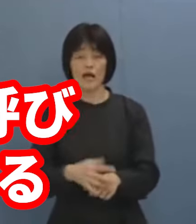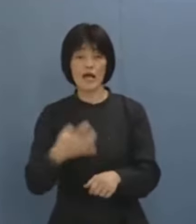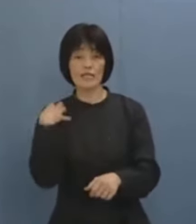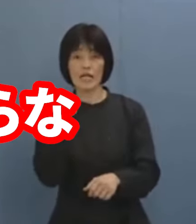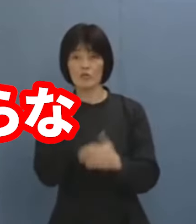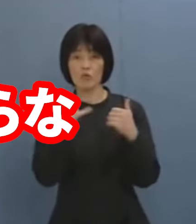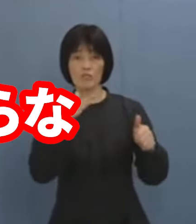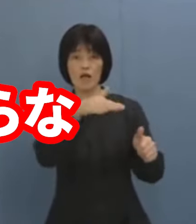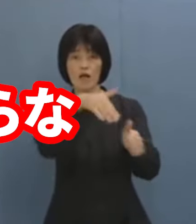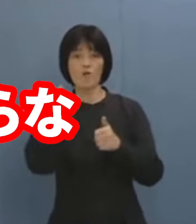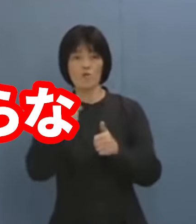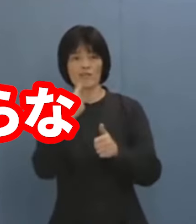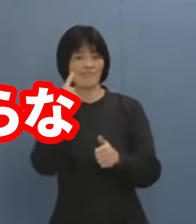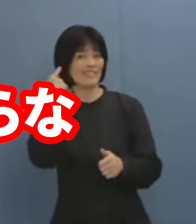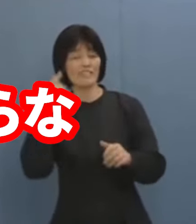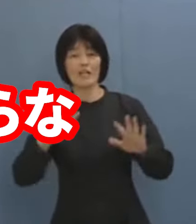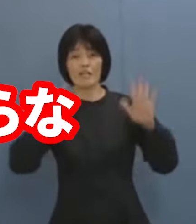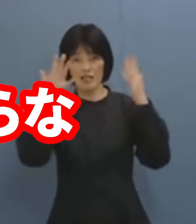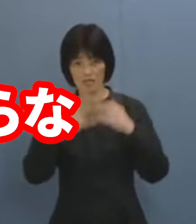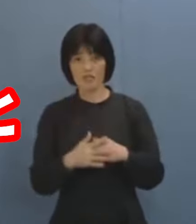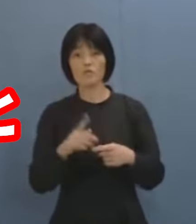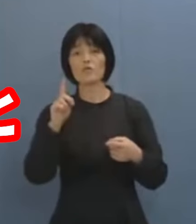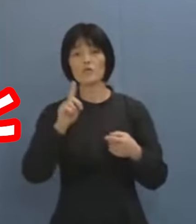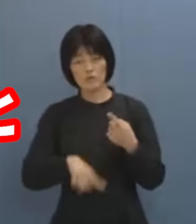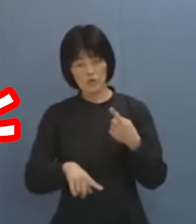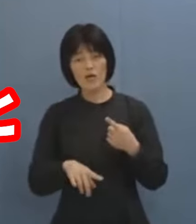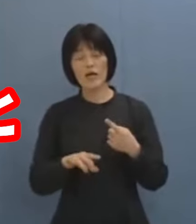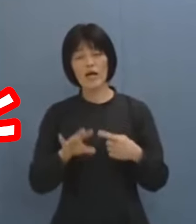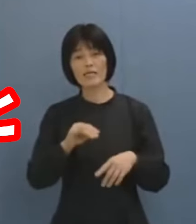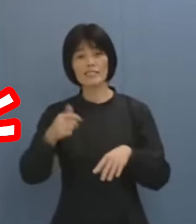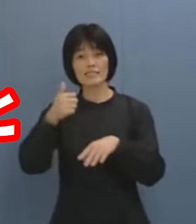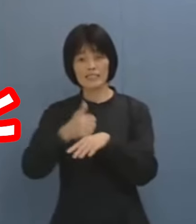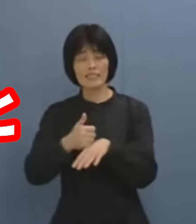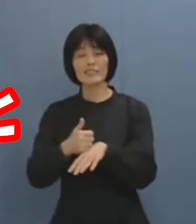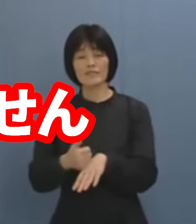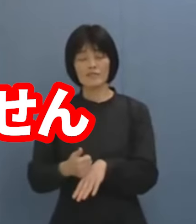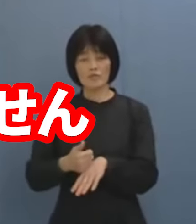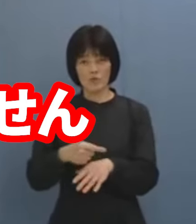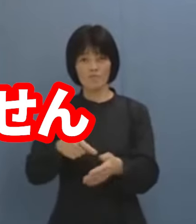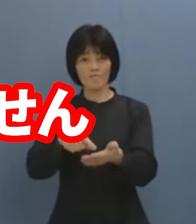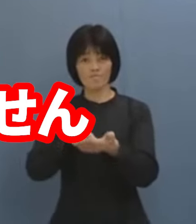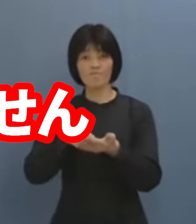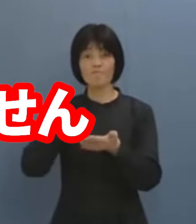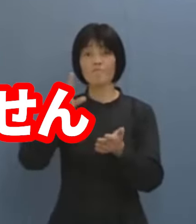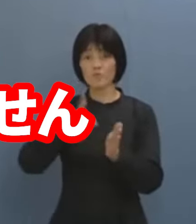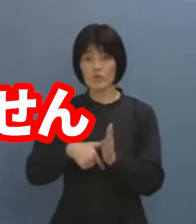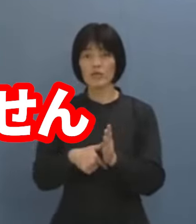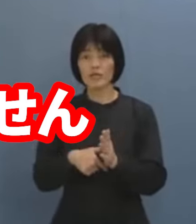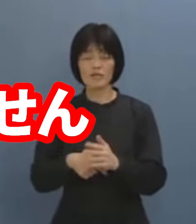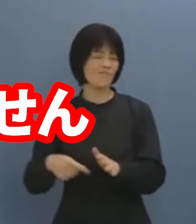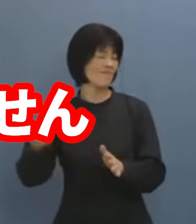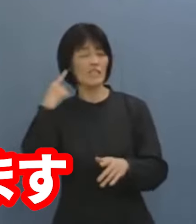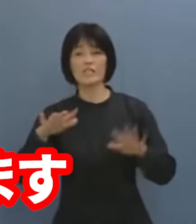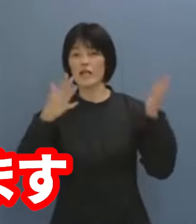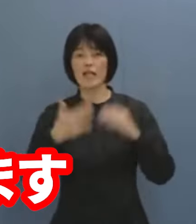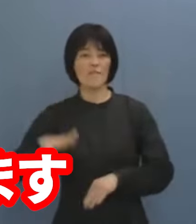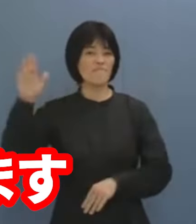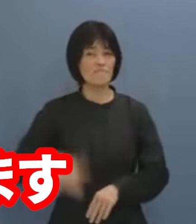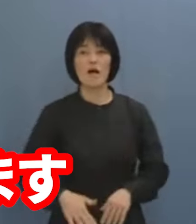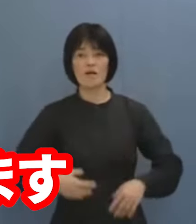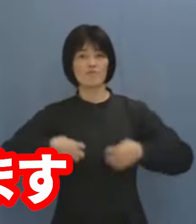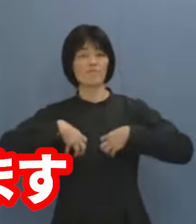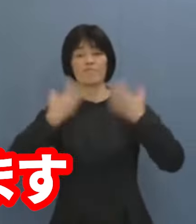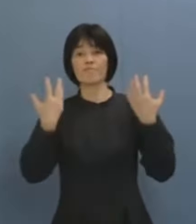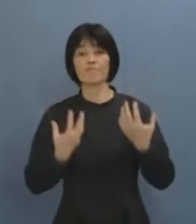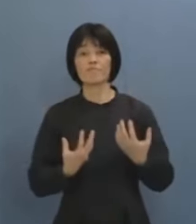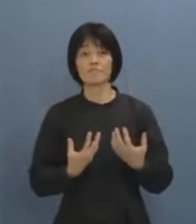てる、知事レクの際に気に入らないことがあると机を叩いて激怒するとありますが、そのような事実はありませんというふうに否定され